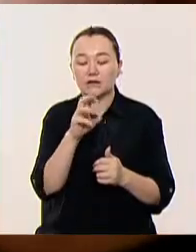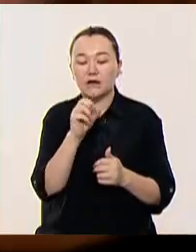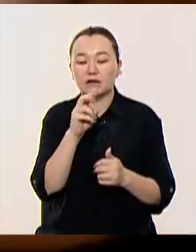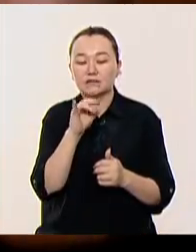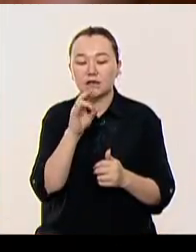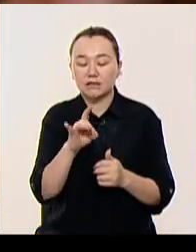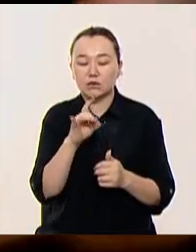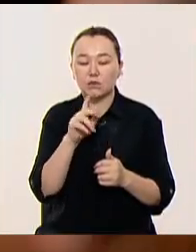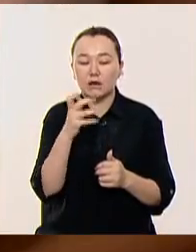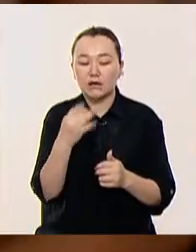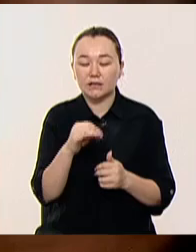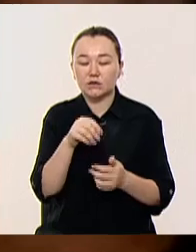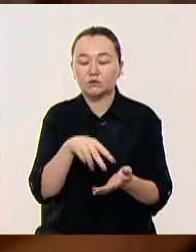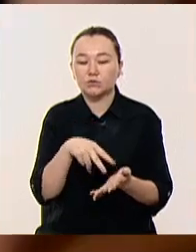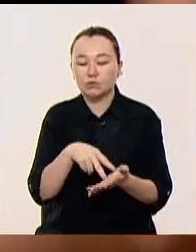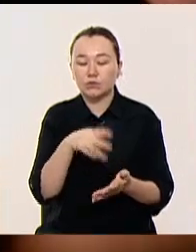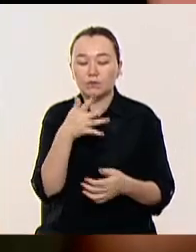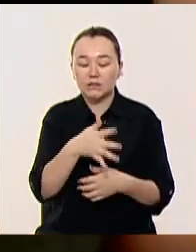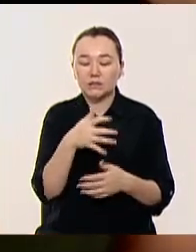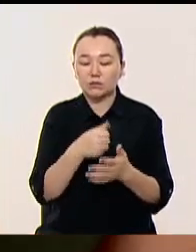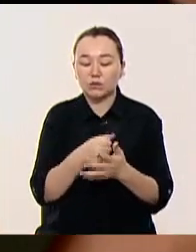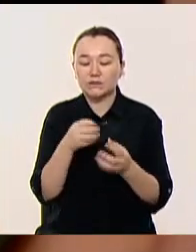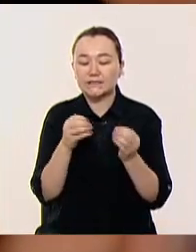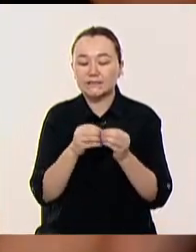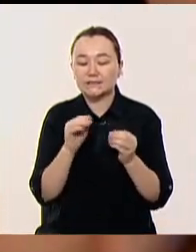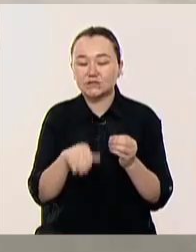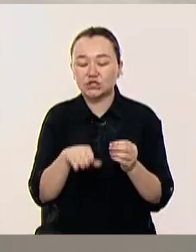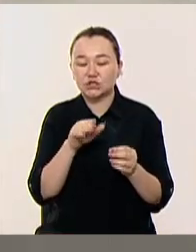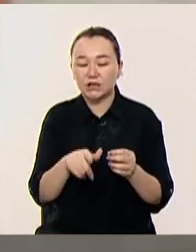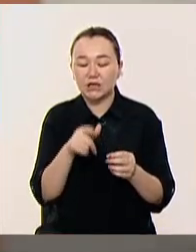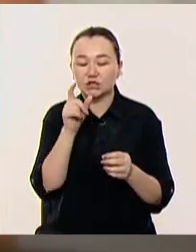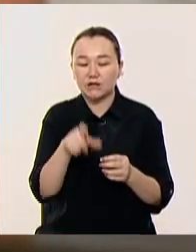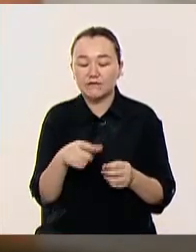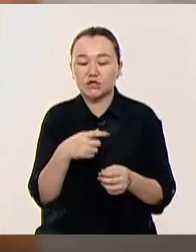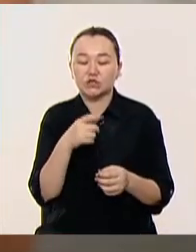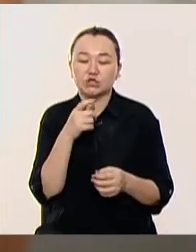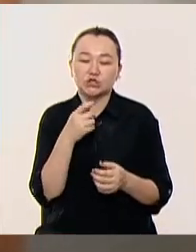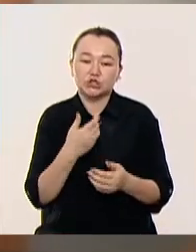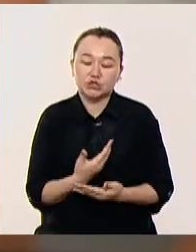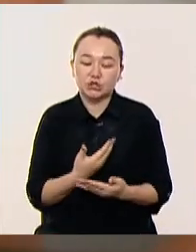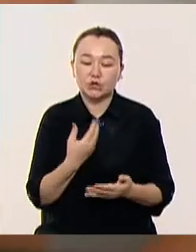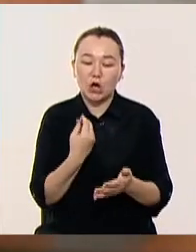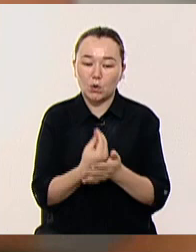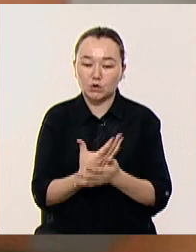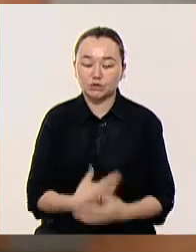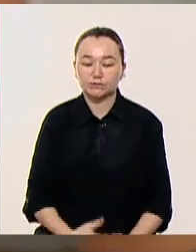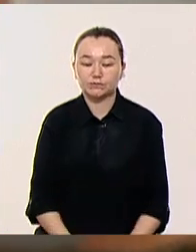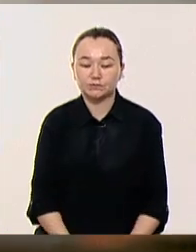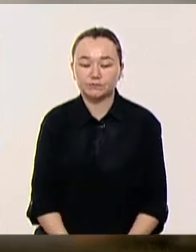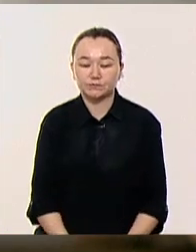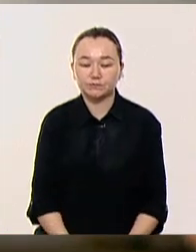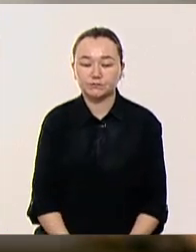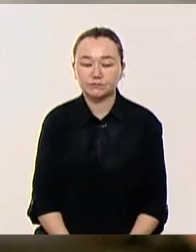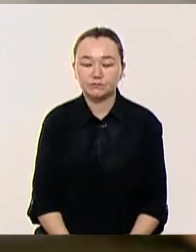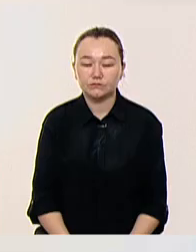угарного газа. На рынке они стоят от 5 до 10 тысяч тенге. Человеческая жизнь дороже. Анастасия Новикова, Джабраил Касымов, Абзал